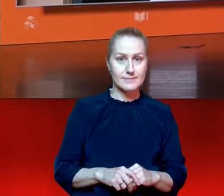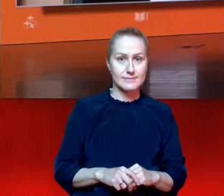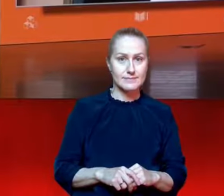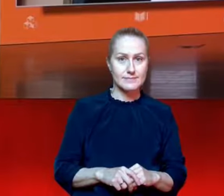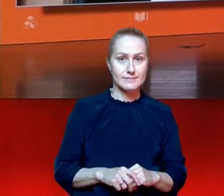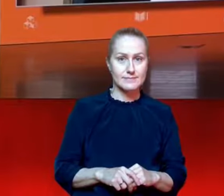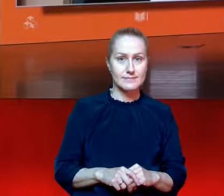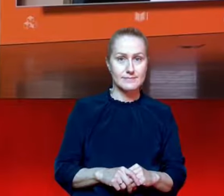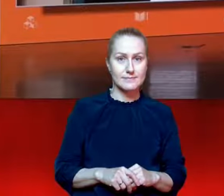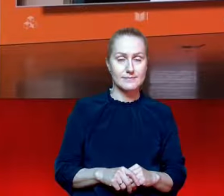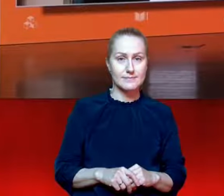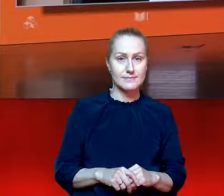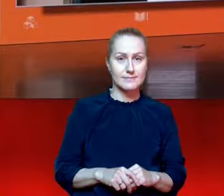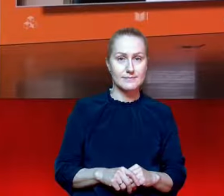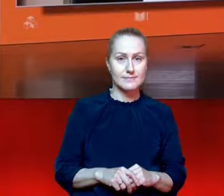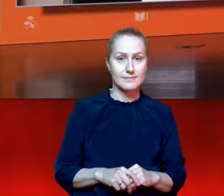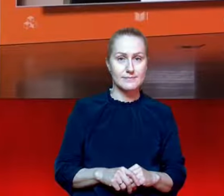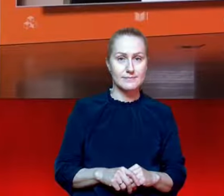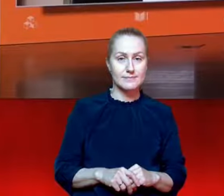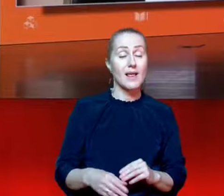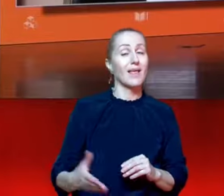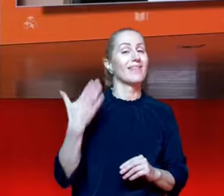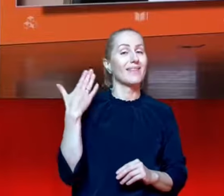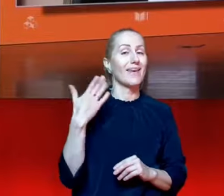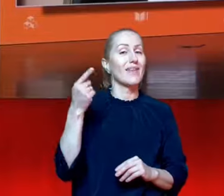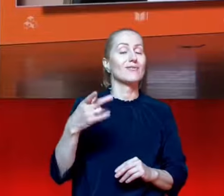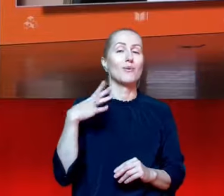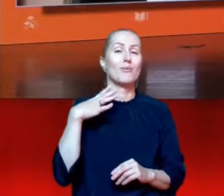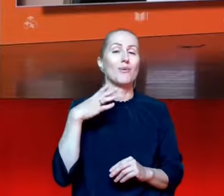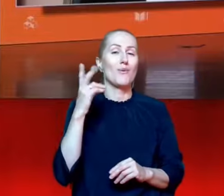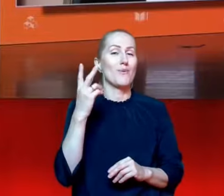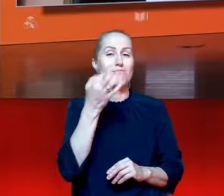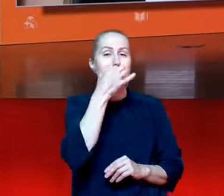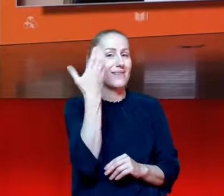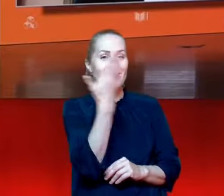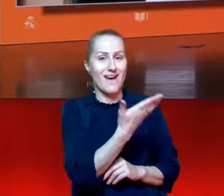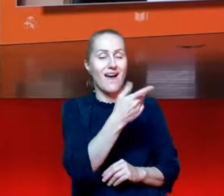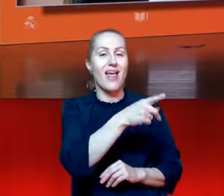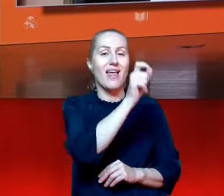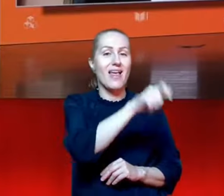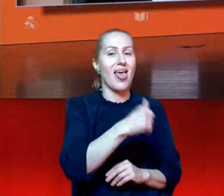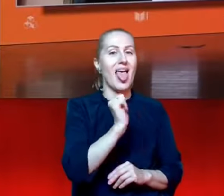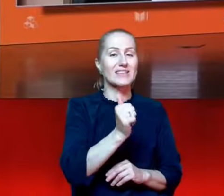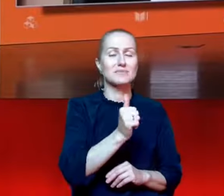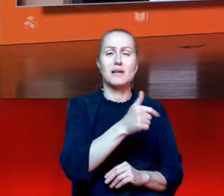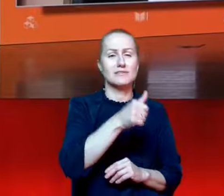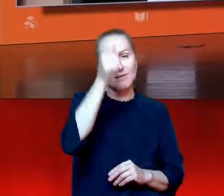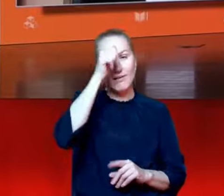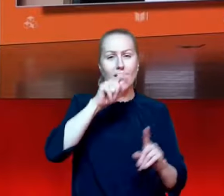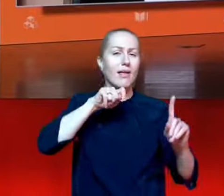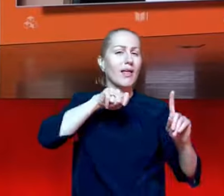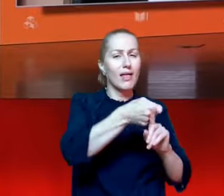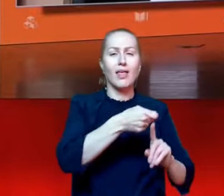zapytano naszą ekspertkę, jak zdefiniować dziedzictwo.